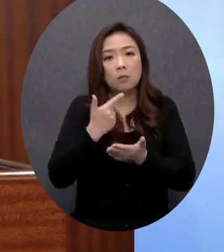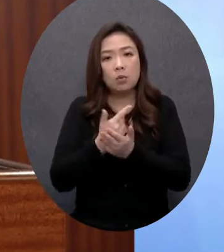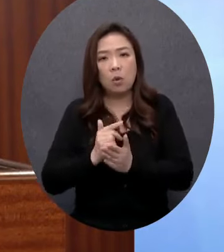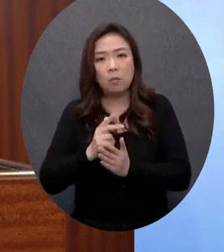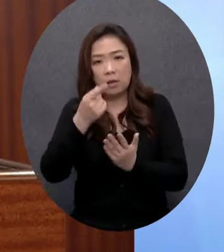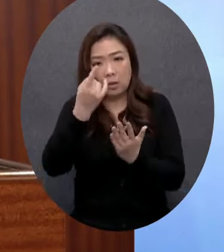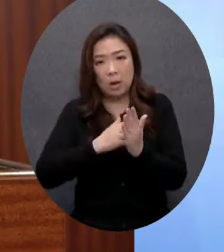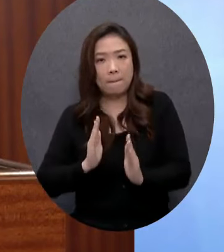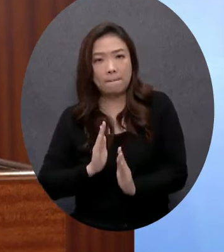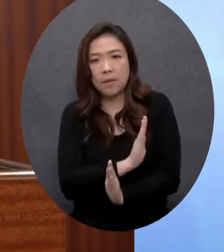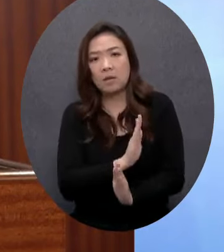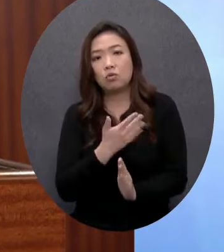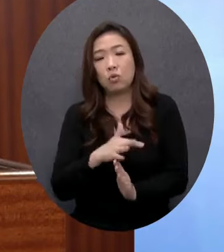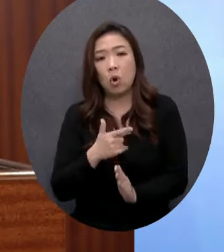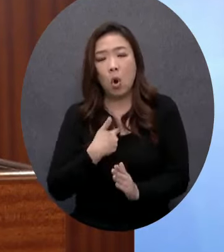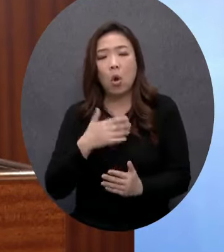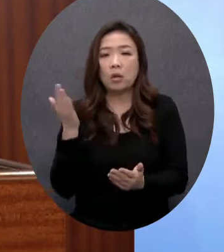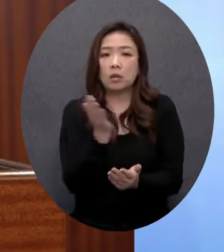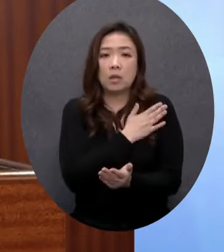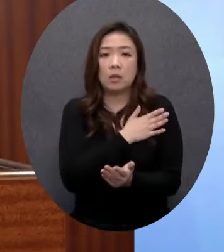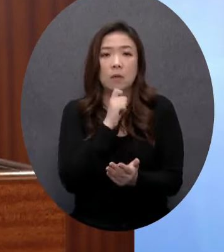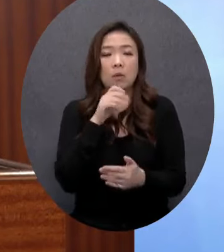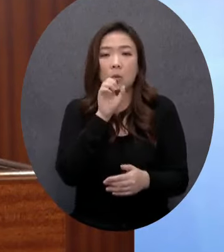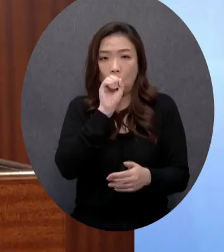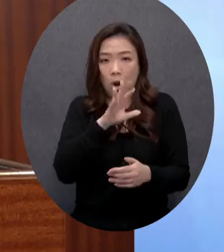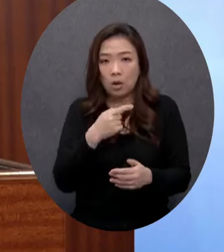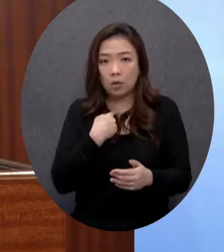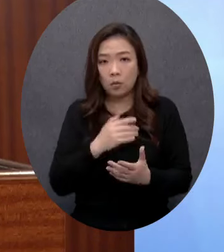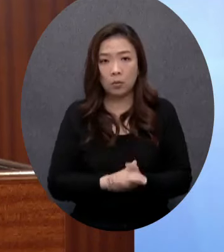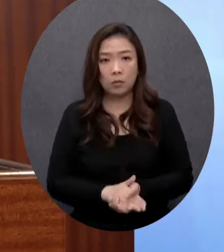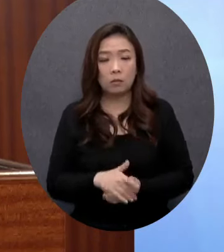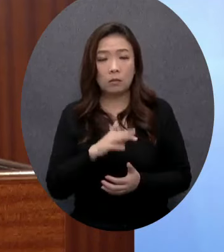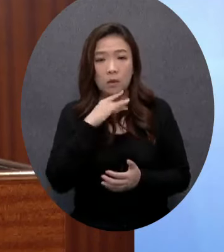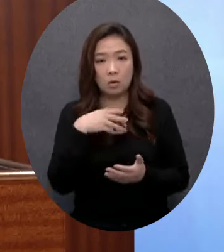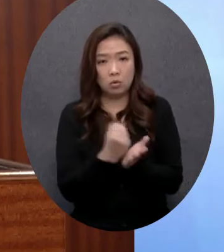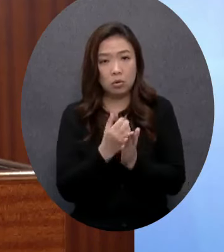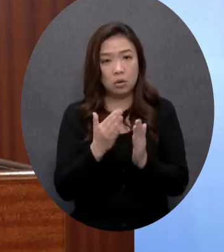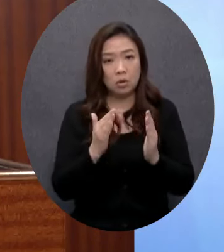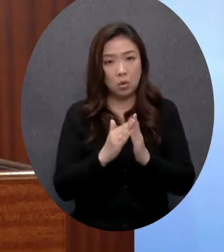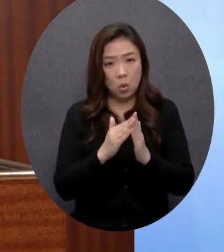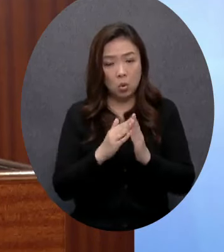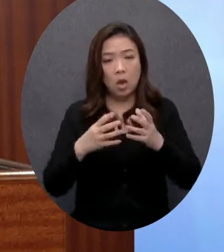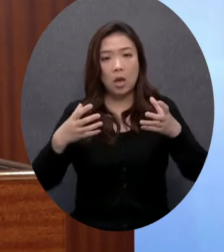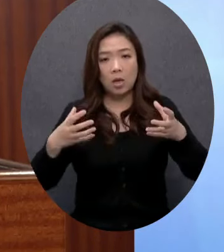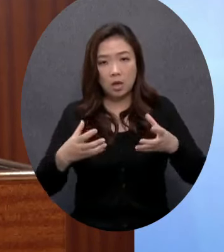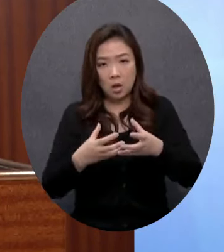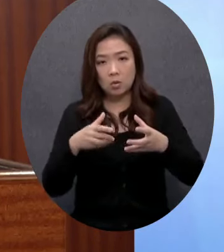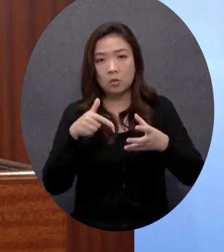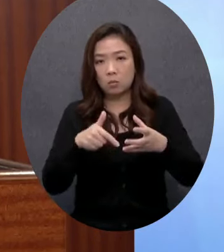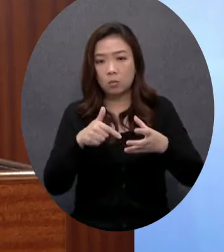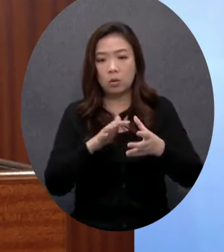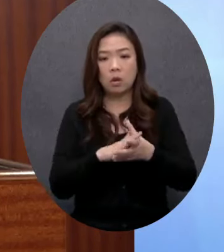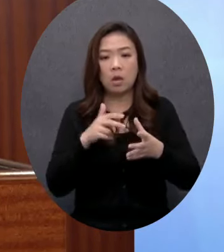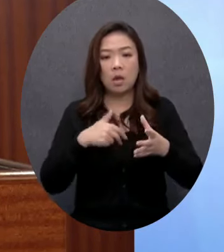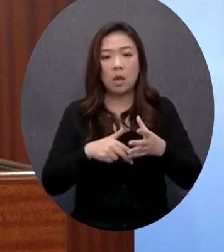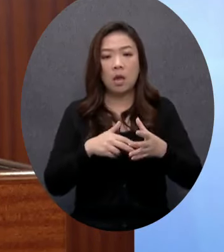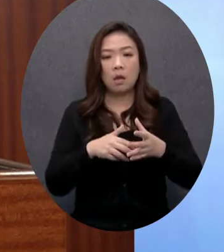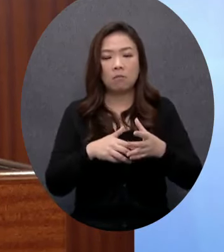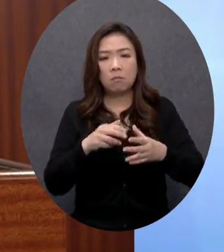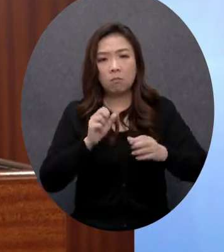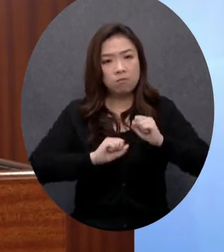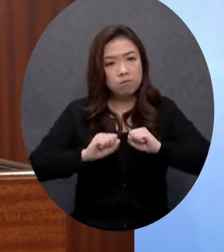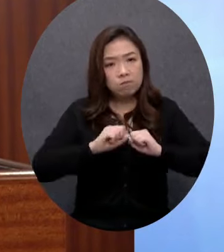话，我有责任要指出，如果注册局的构成、它的行径决定出现了问题